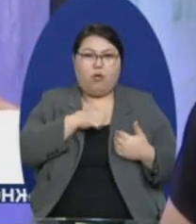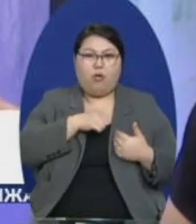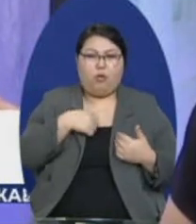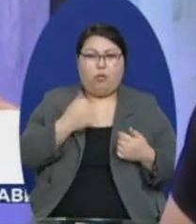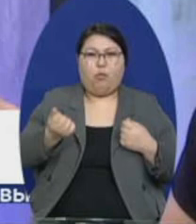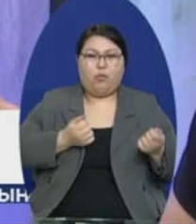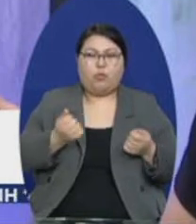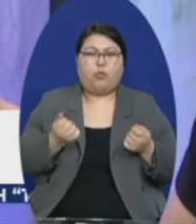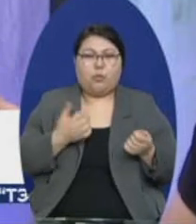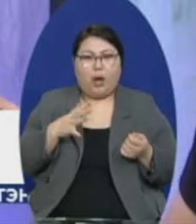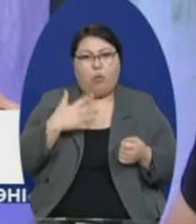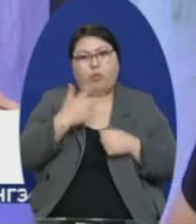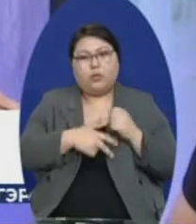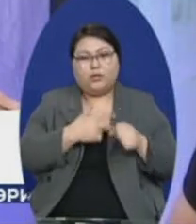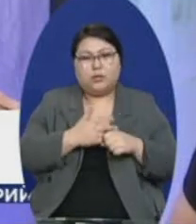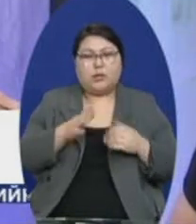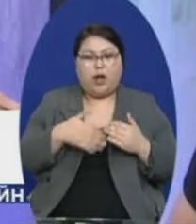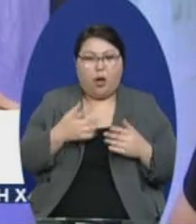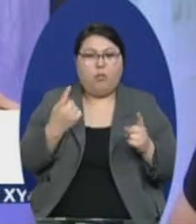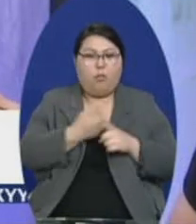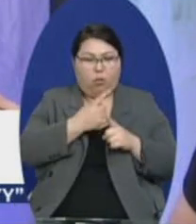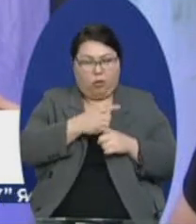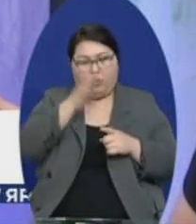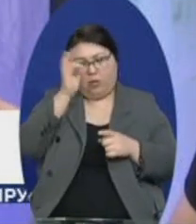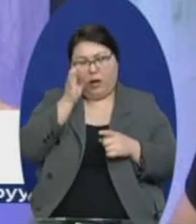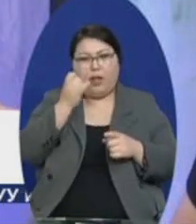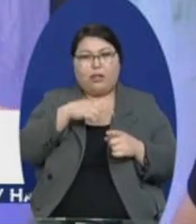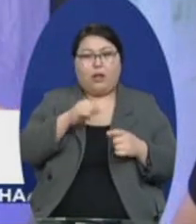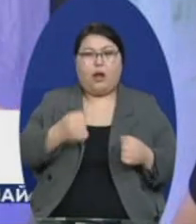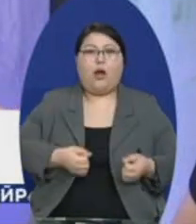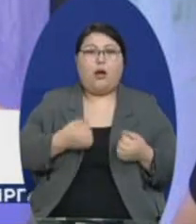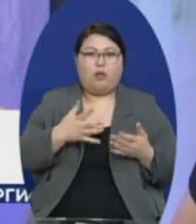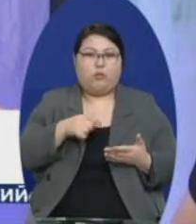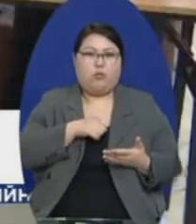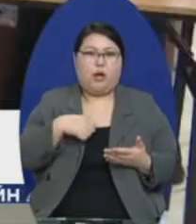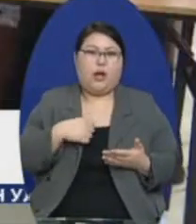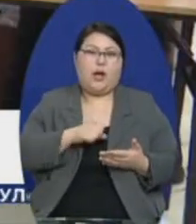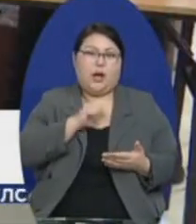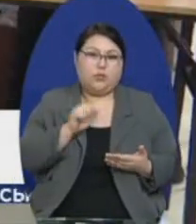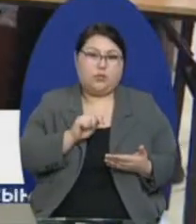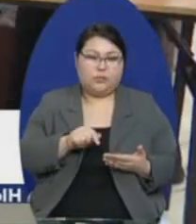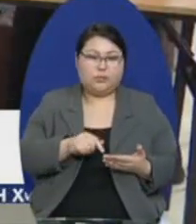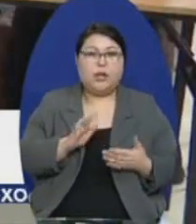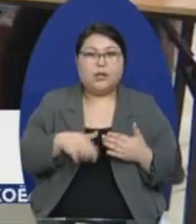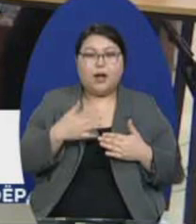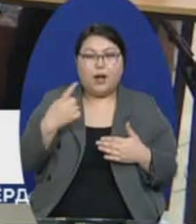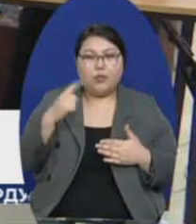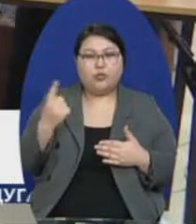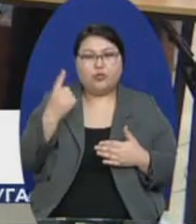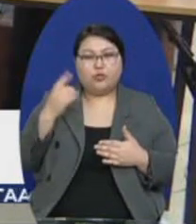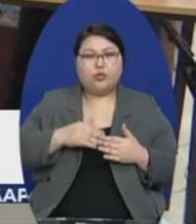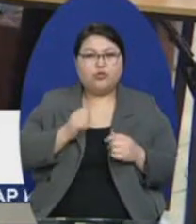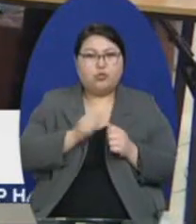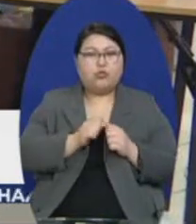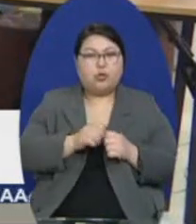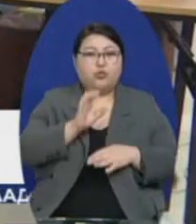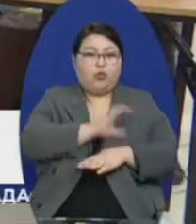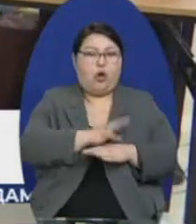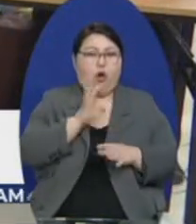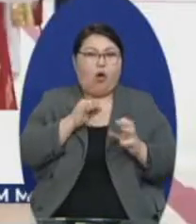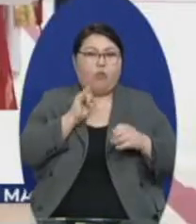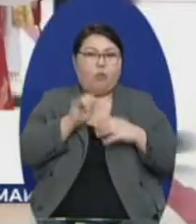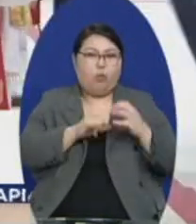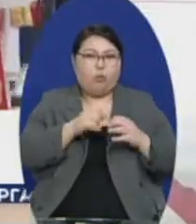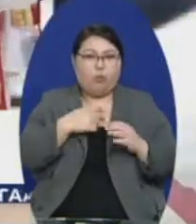удирдах гэдэг магадгүй 3 жилийн дараа буруу байж гэдэг алдаа гарвал одоо энэ ч өөр асуудал байхгүй. Цаашид хамгийн өндөр төлбөртэй сургууль олон улсад үндэгдэх